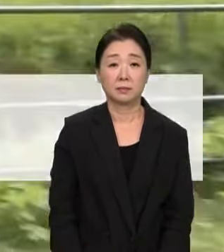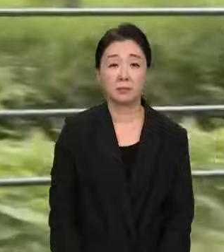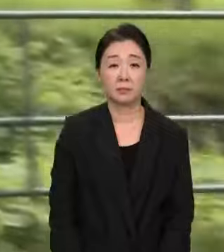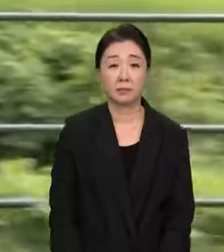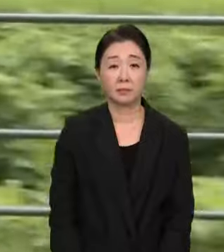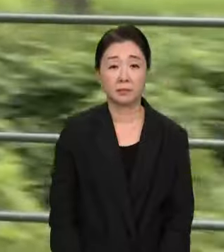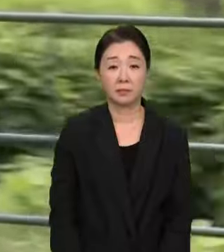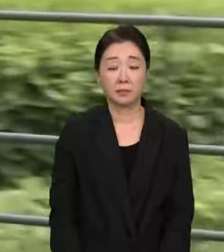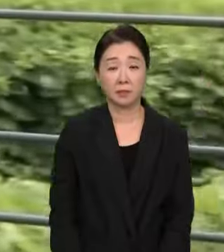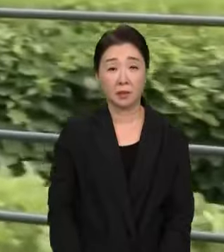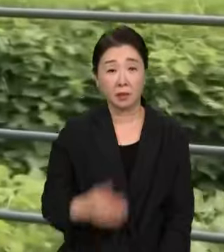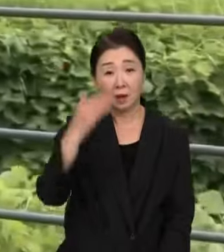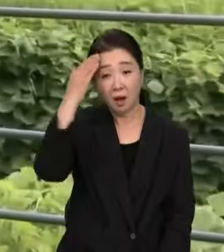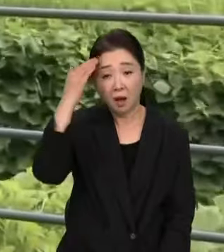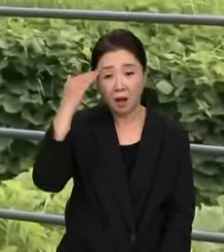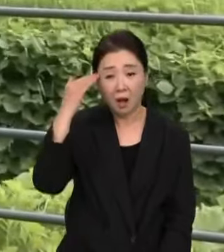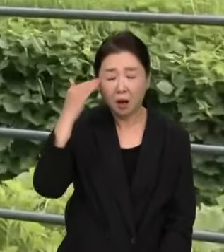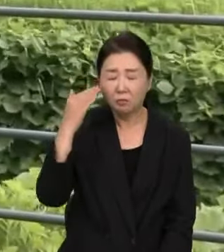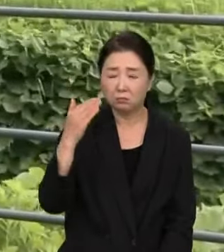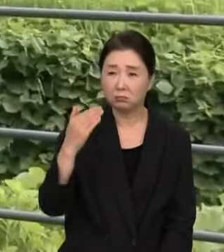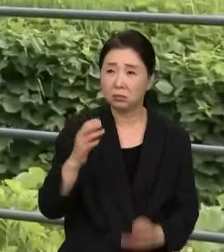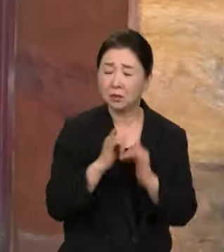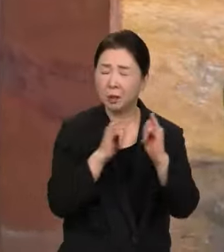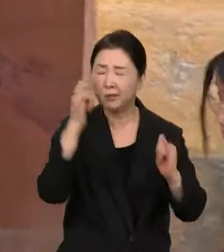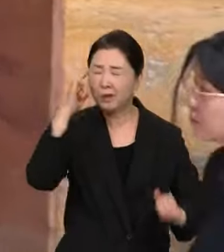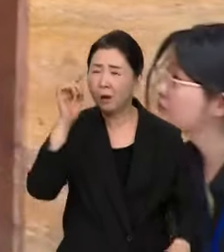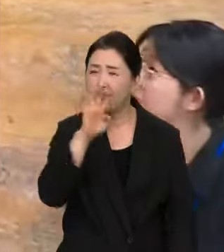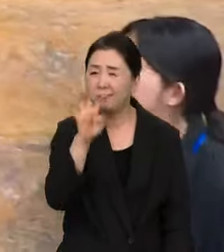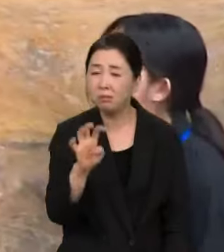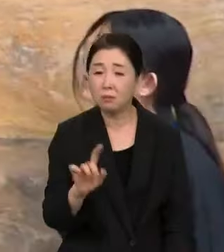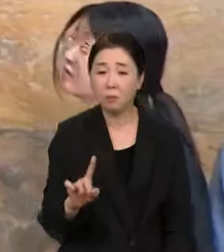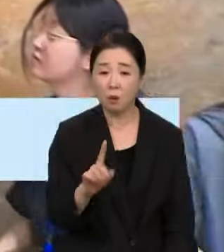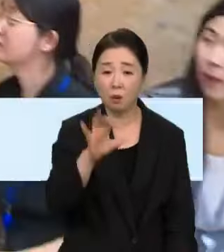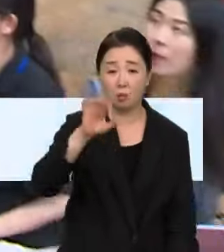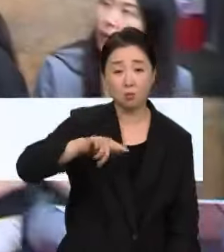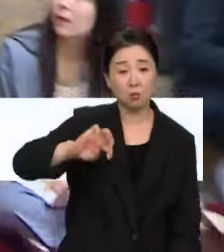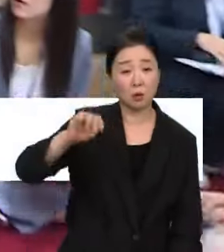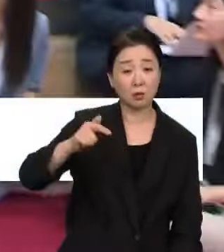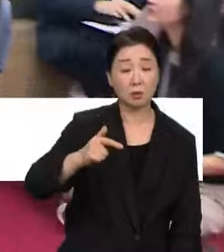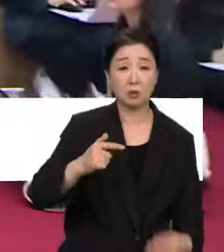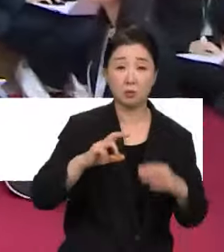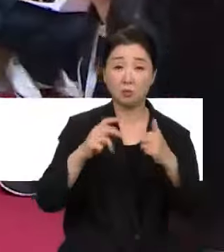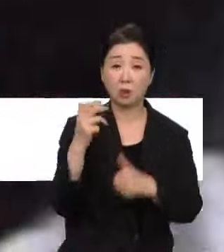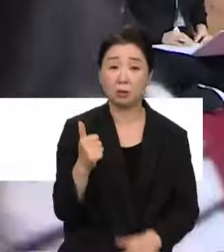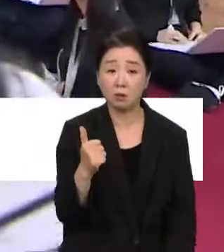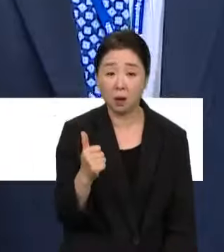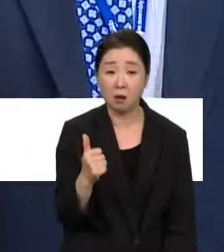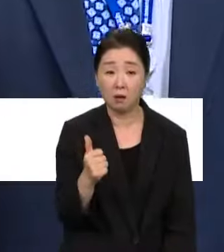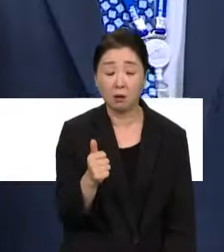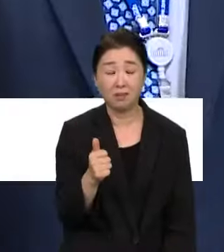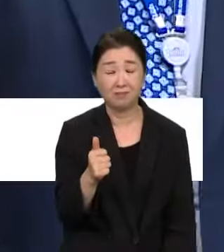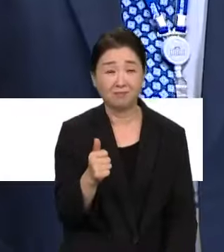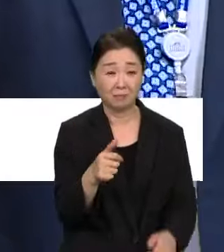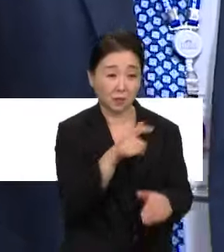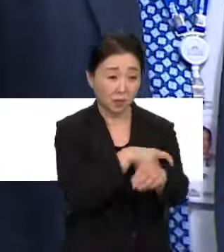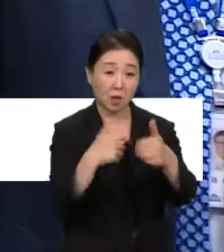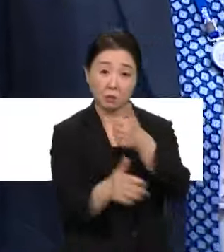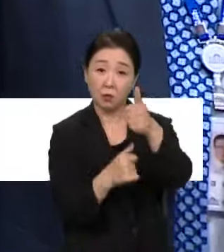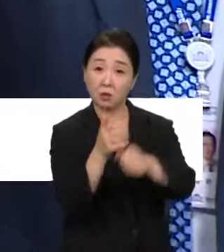국도 이따라 물음표가 붙었습니다 회의장은 회상 위원들에게